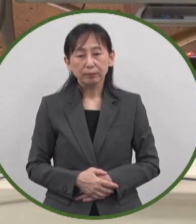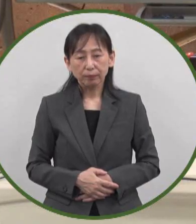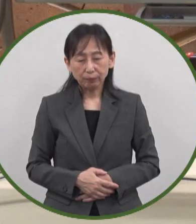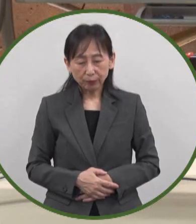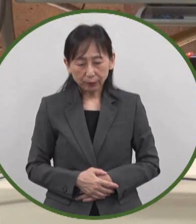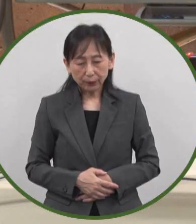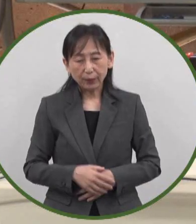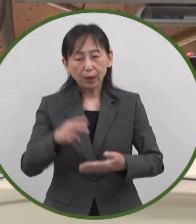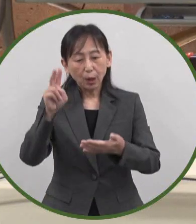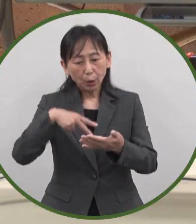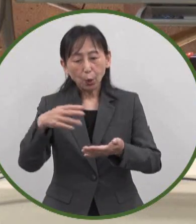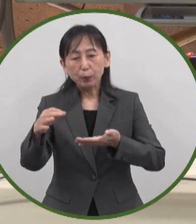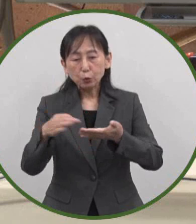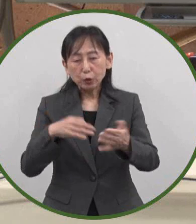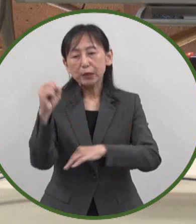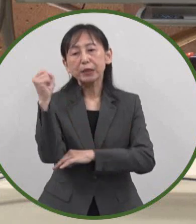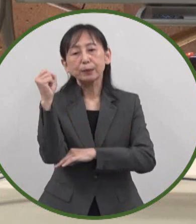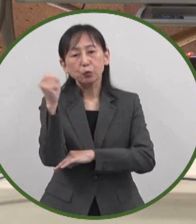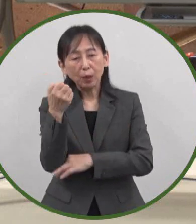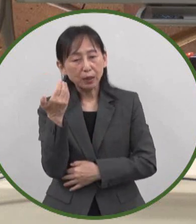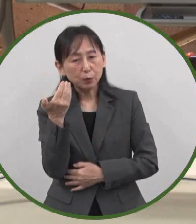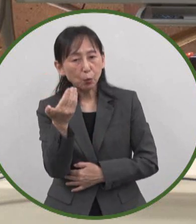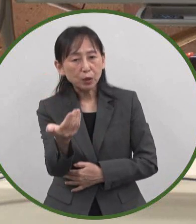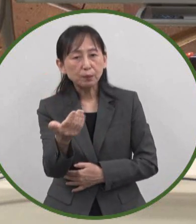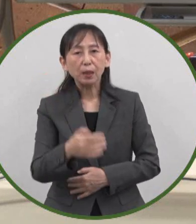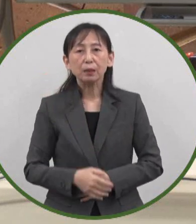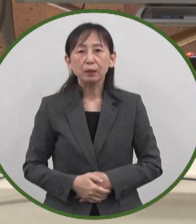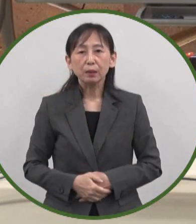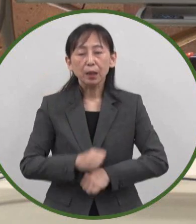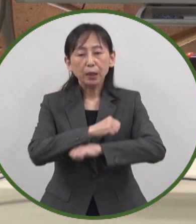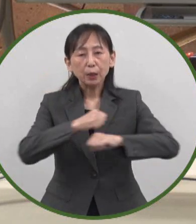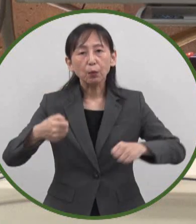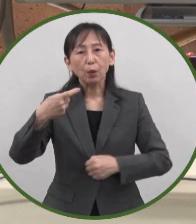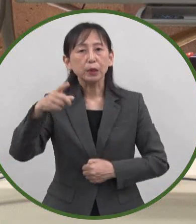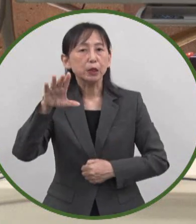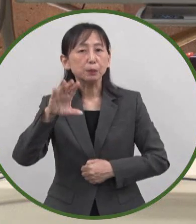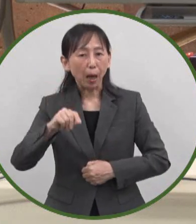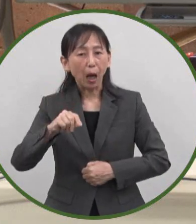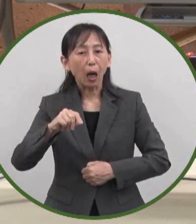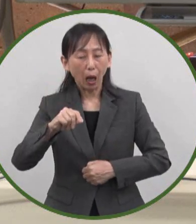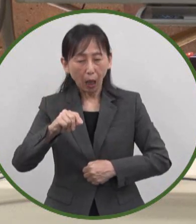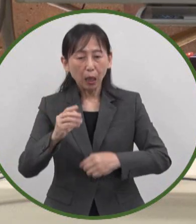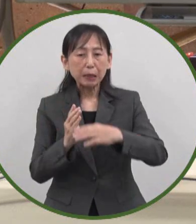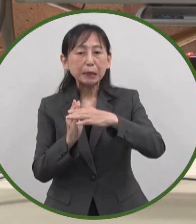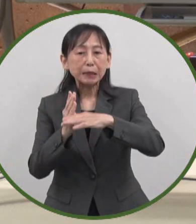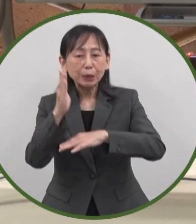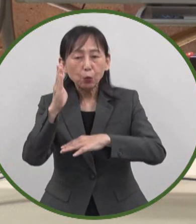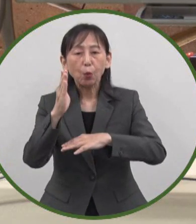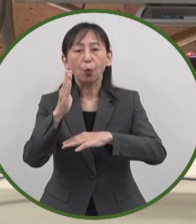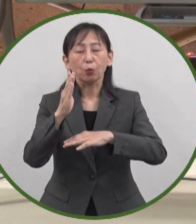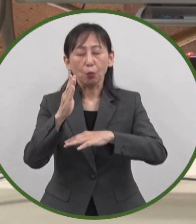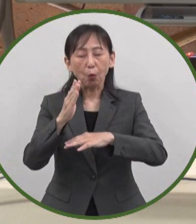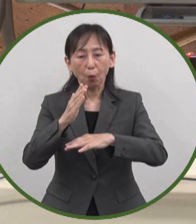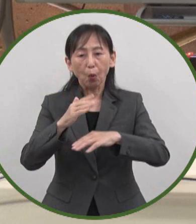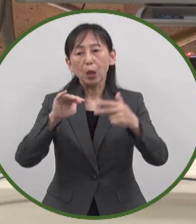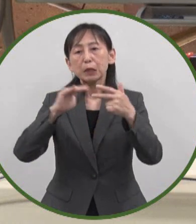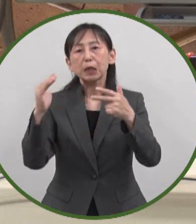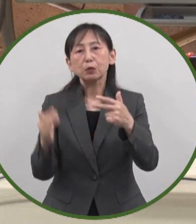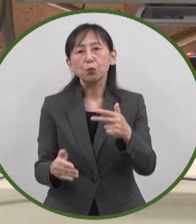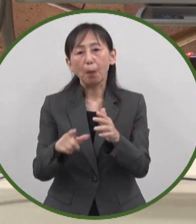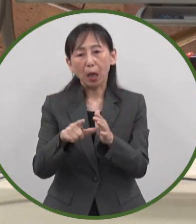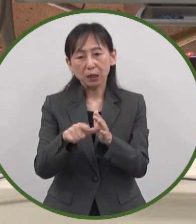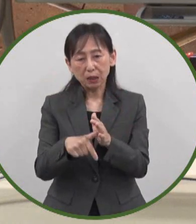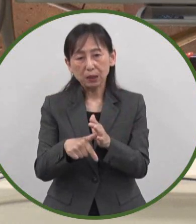すみません、読売新聞の上場です。この1万平米以上の施設の件なんですけれども、